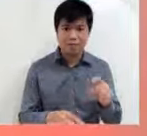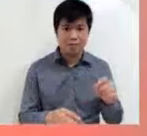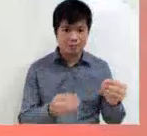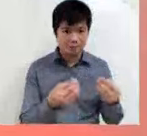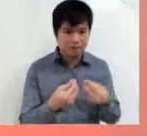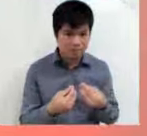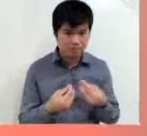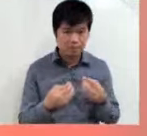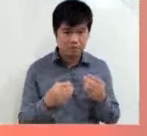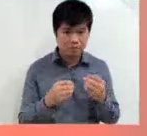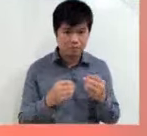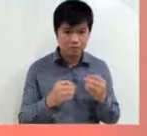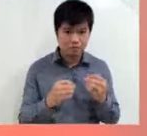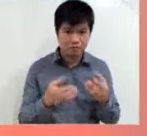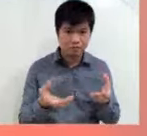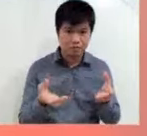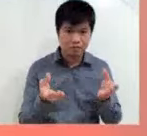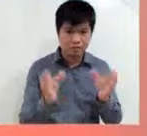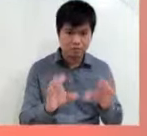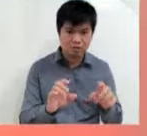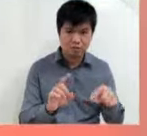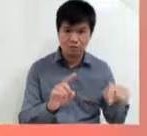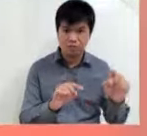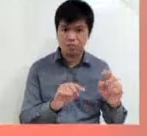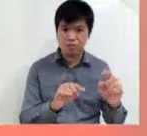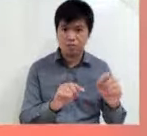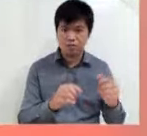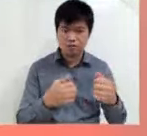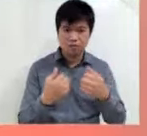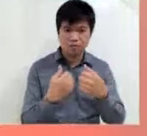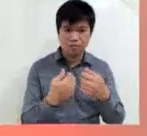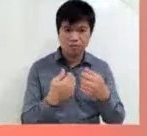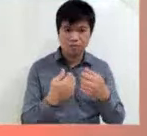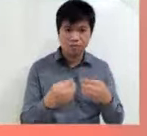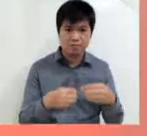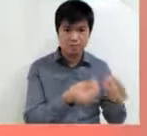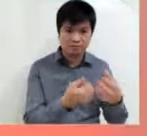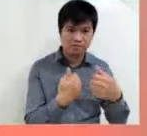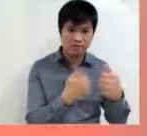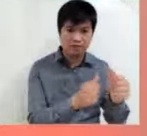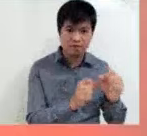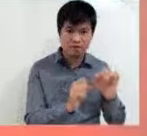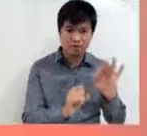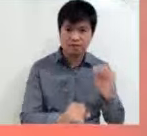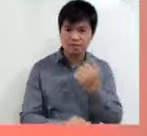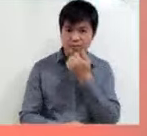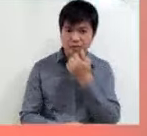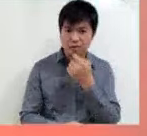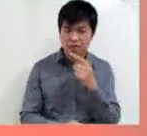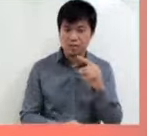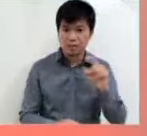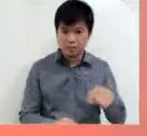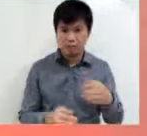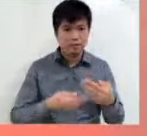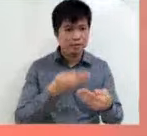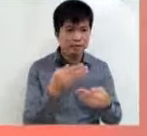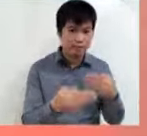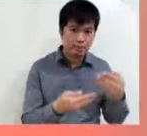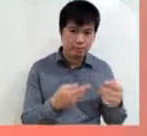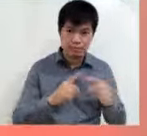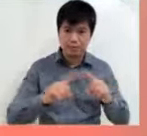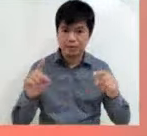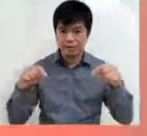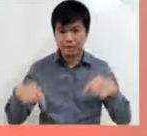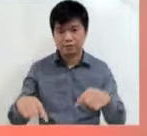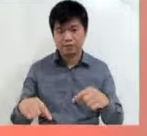yun. And kung assuming na mali yon, at least may due process pa rin. But in this case,